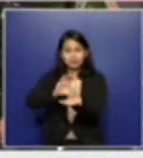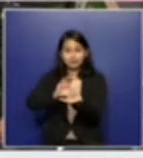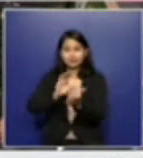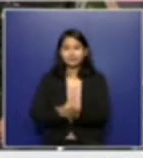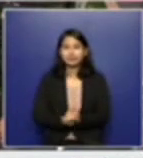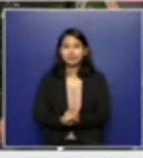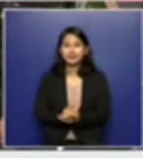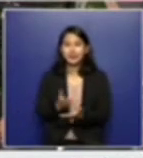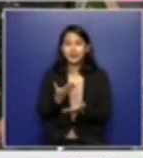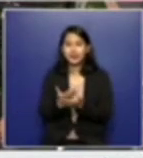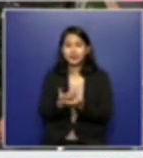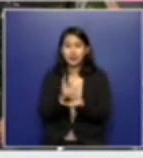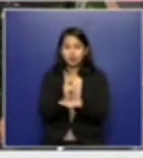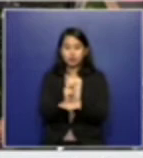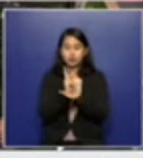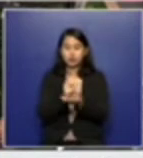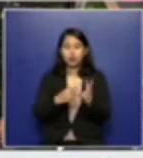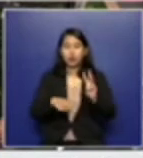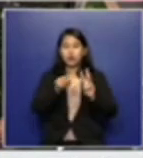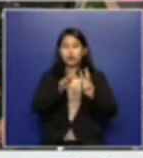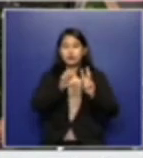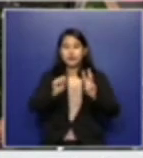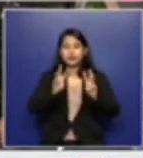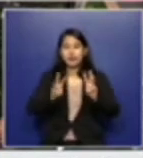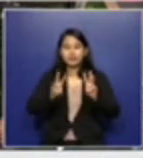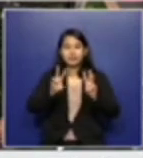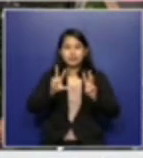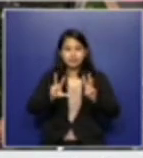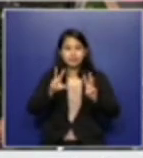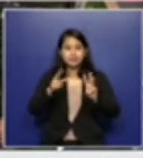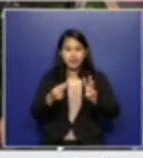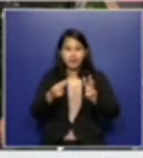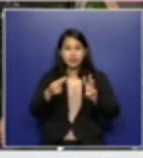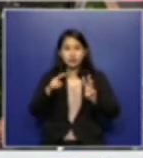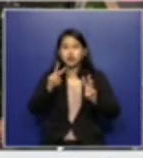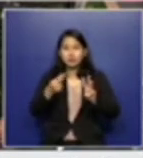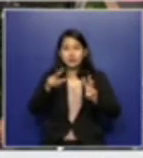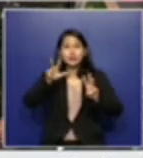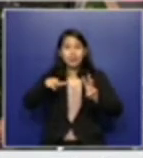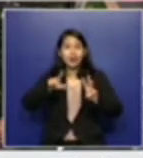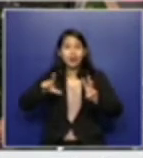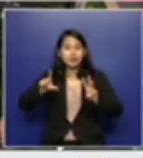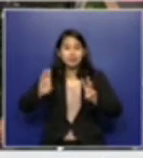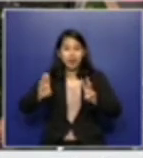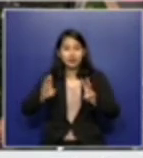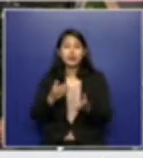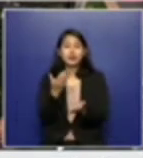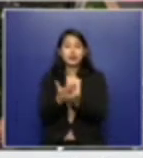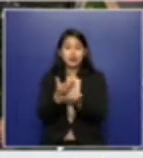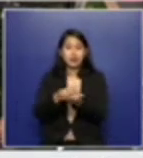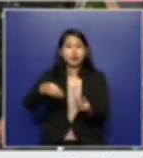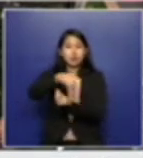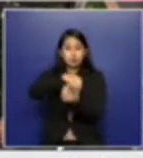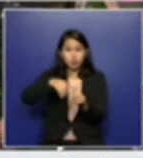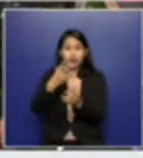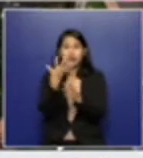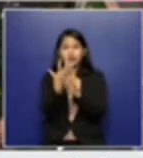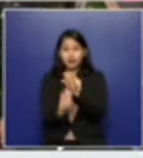งบเงินกู้ 623,000 ล้านบาทรายได้สุทธิที่จะต้องเอามาใช้ขณะนี้เนี่ยครับเหลื